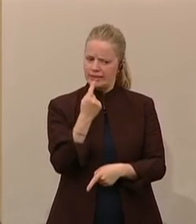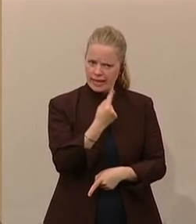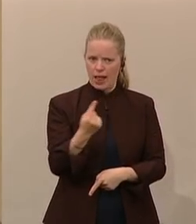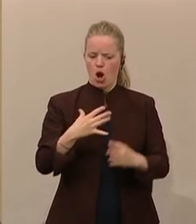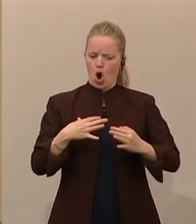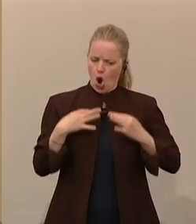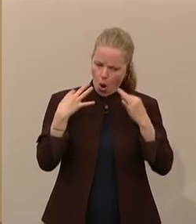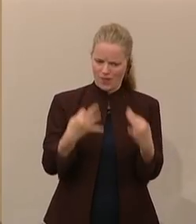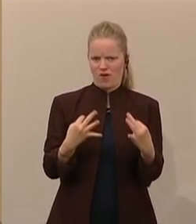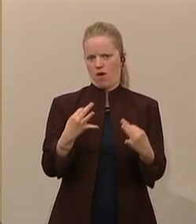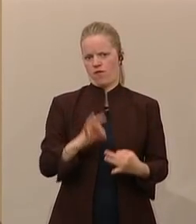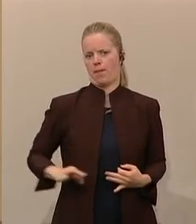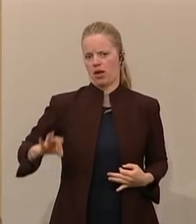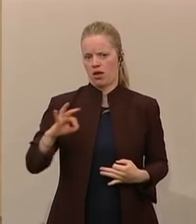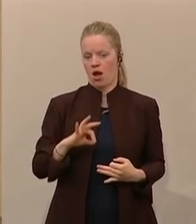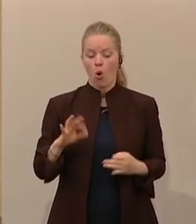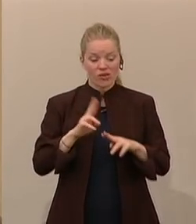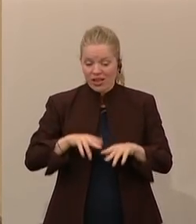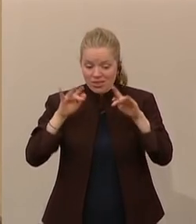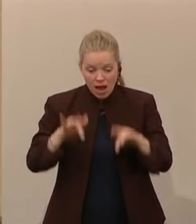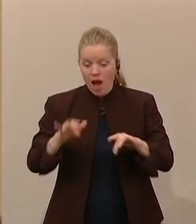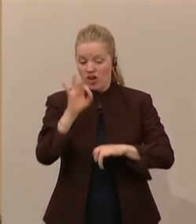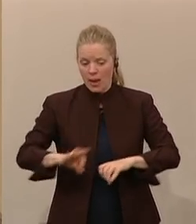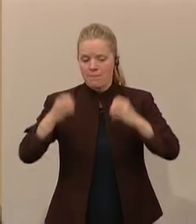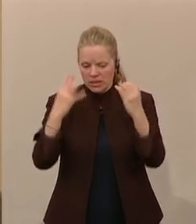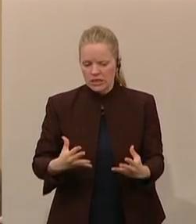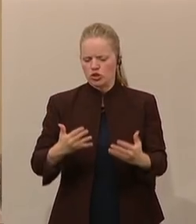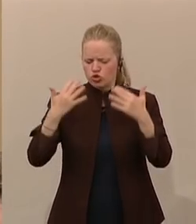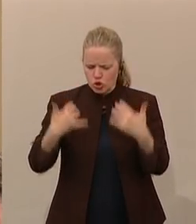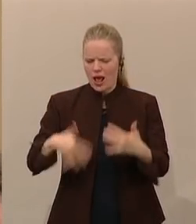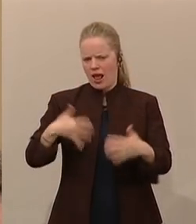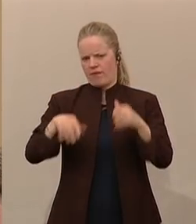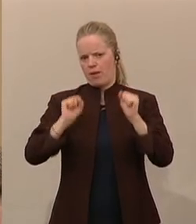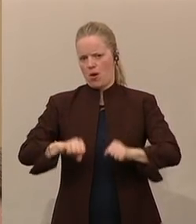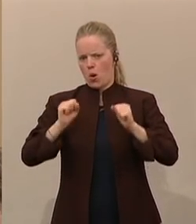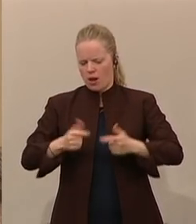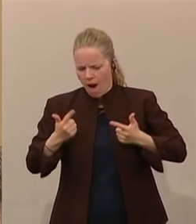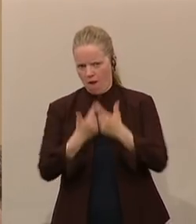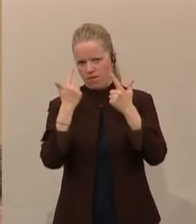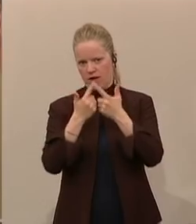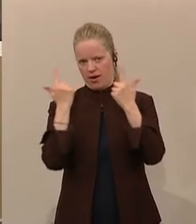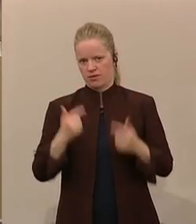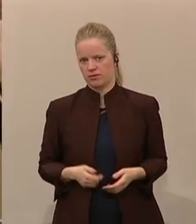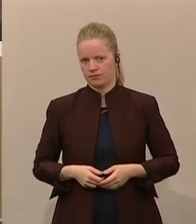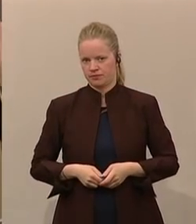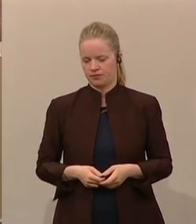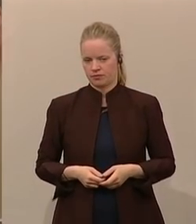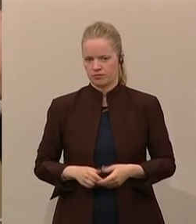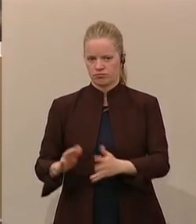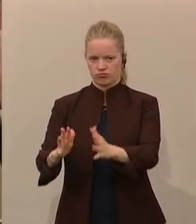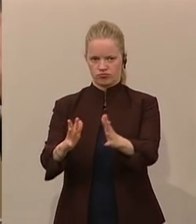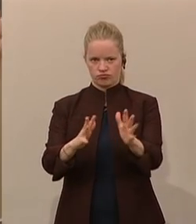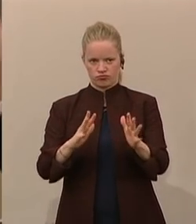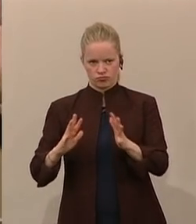Oder wenn ein Verbrechen passiert ist, das möglichst rasch aufzuklären. Und das sage ich jetzt als ein Beispiel. Und das Beispiel